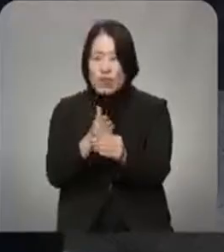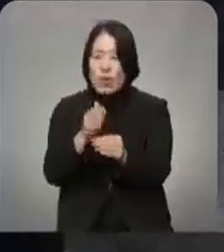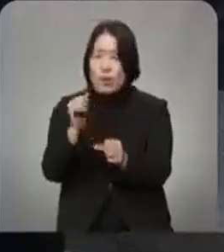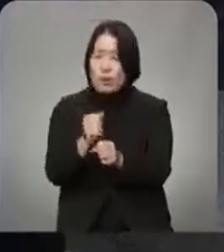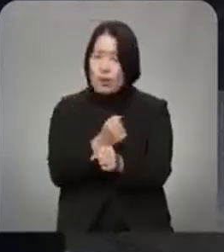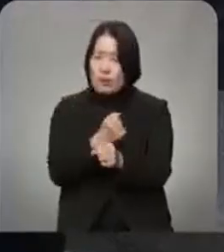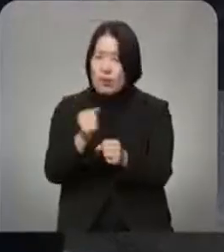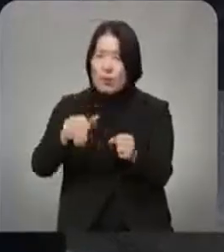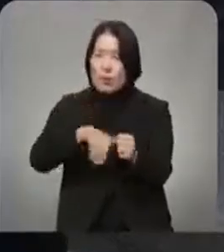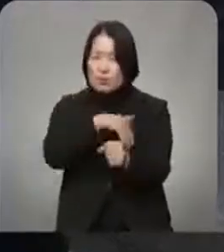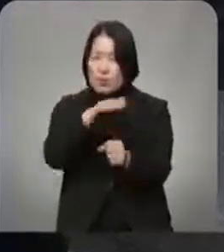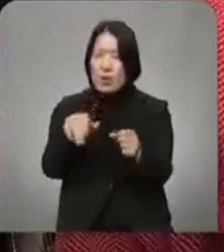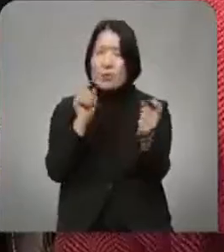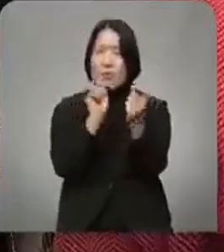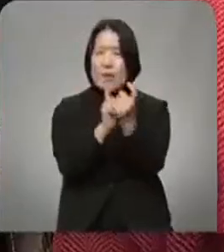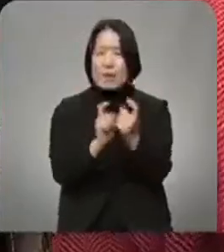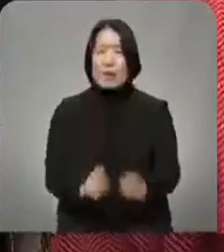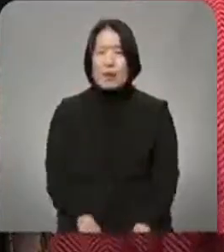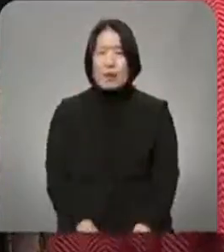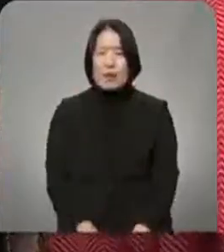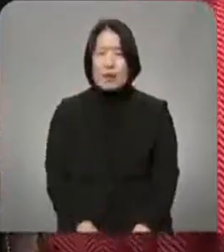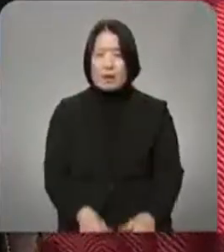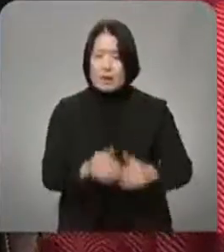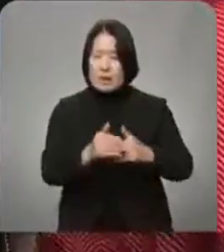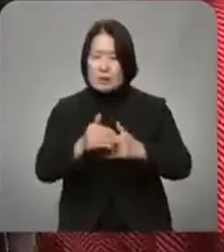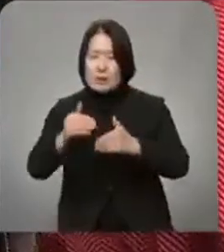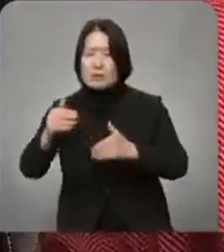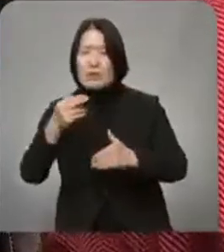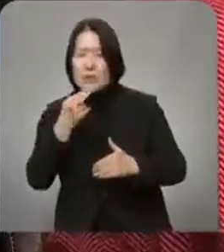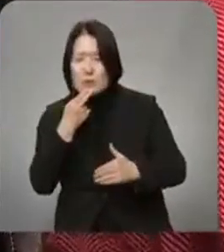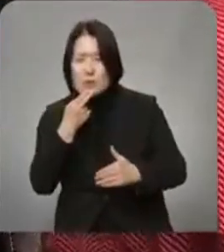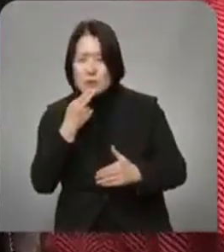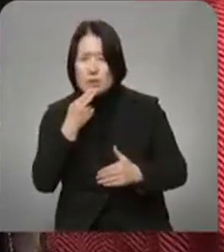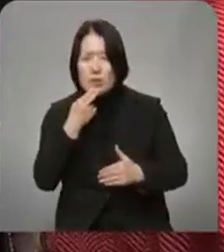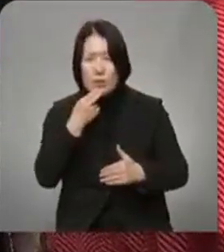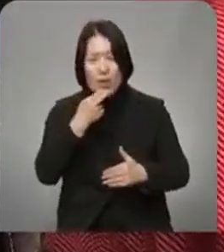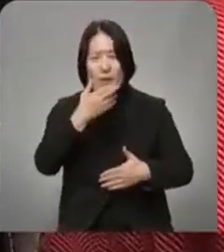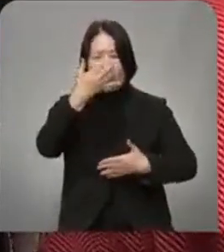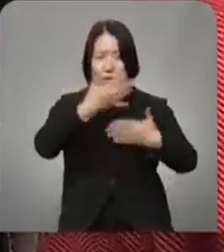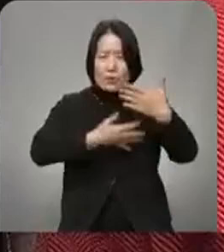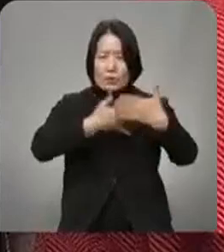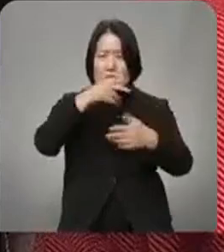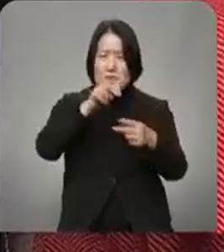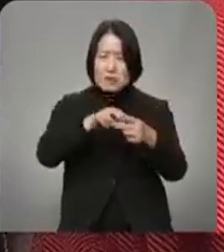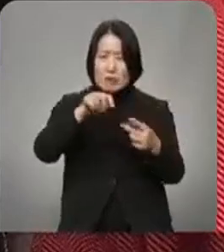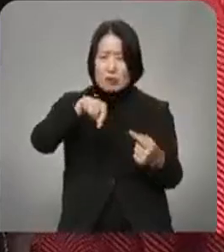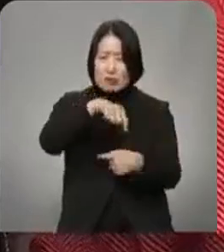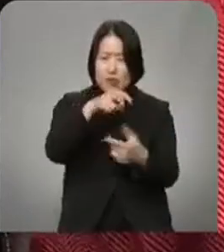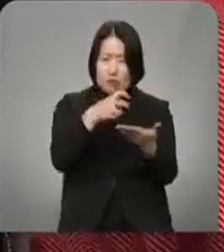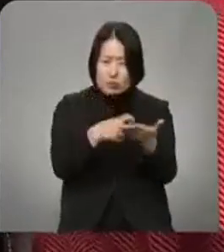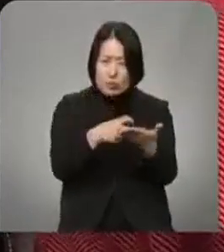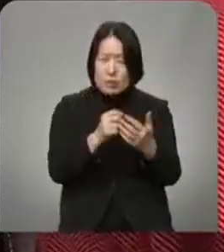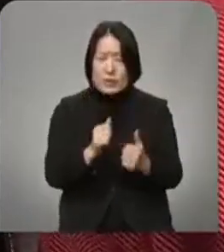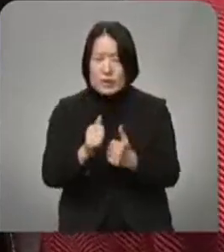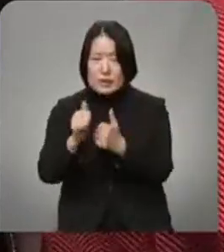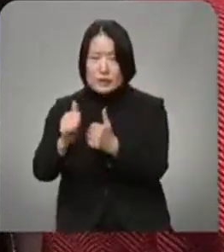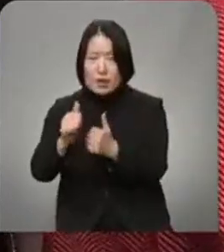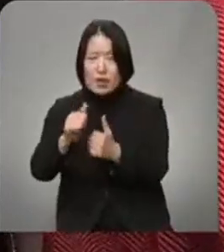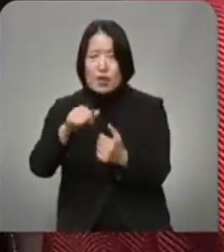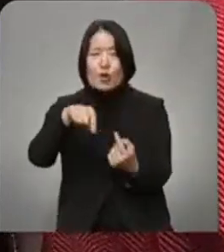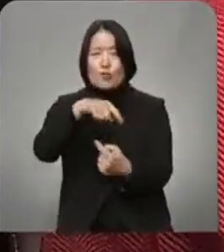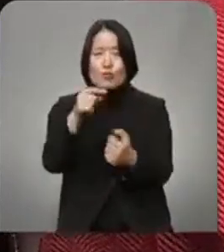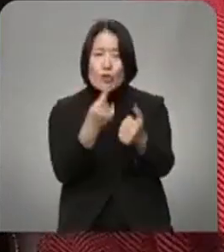당혹스럽습니다 최소한의 절차를 거치지 않았습니다 당시 영상 미디어 센터 운영 조로에 따라 미디어센터